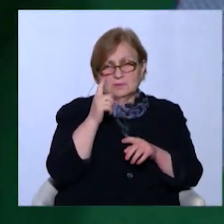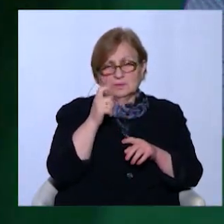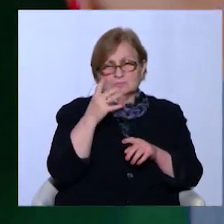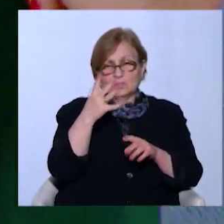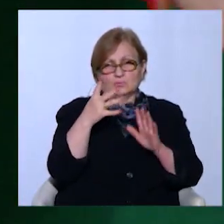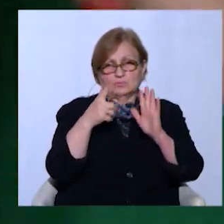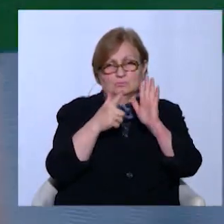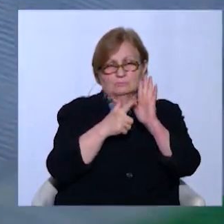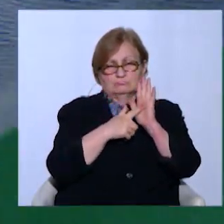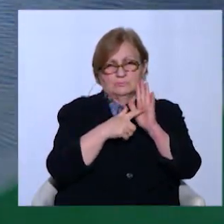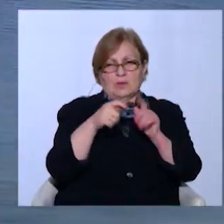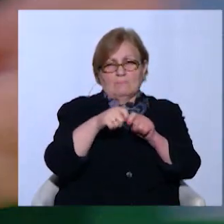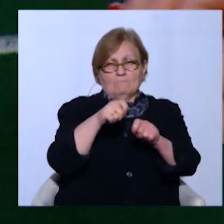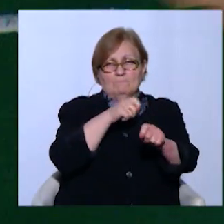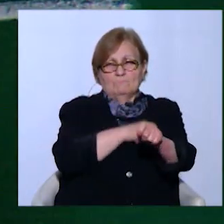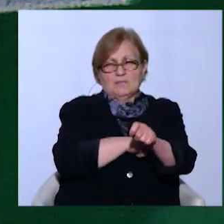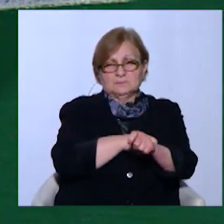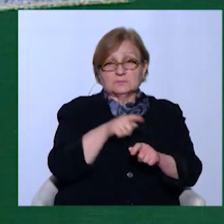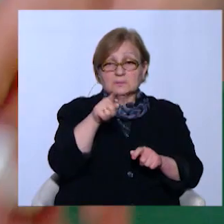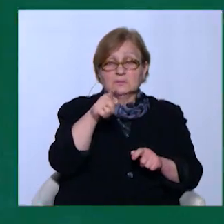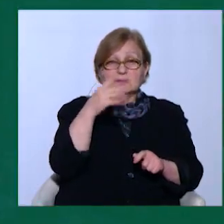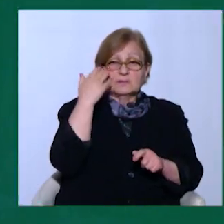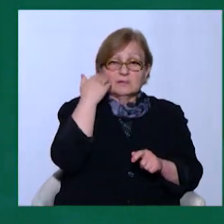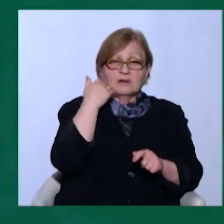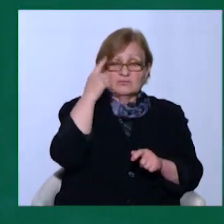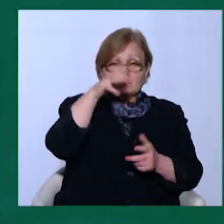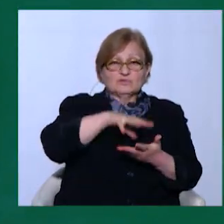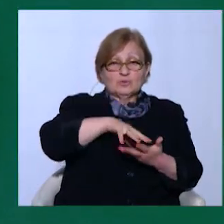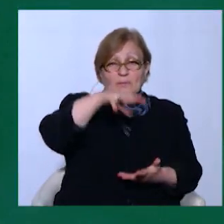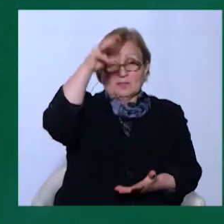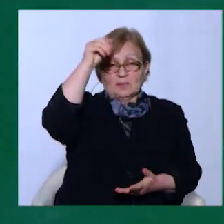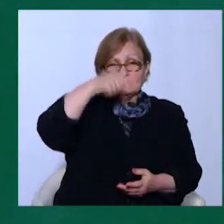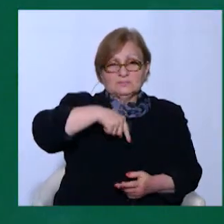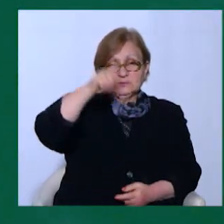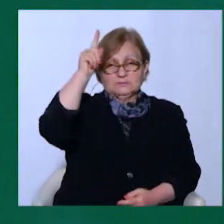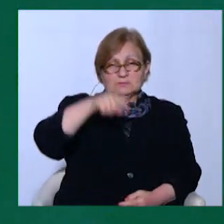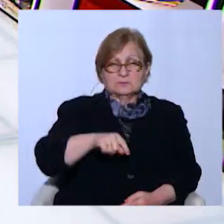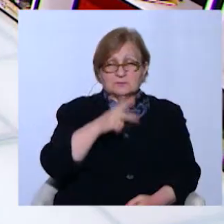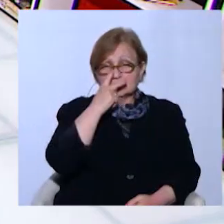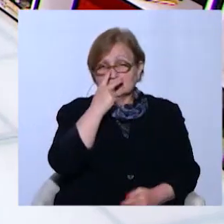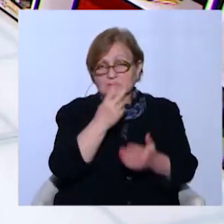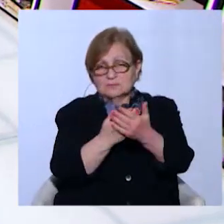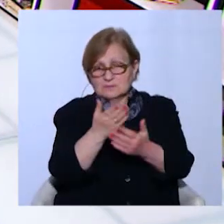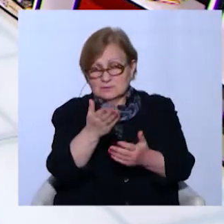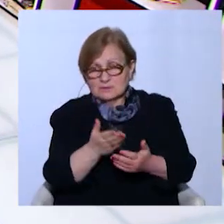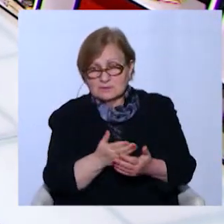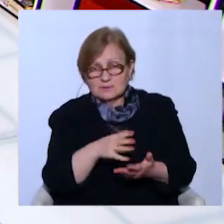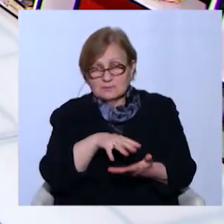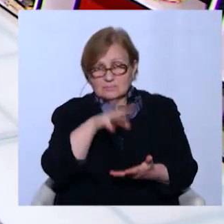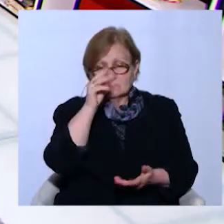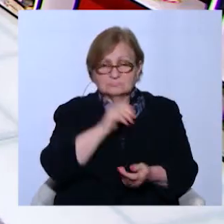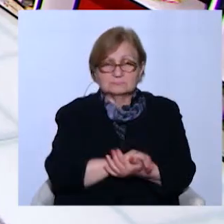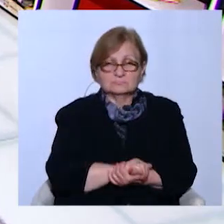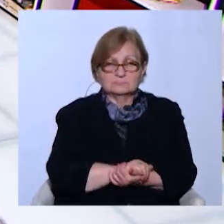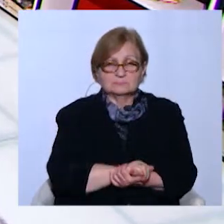157 მეტრი. ეს არის ხეოფსის პირამიდის სიმაღლე. აი ნახეთ, აი აქვე მოცემული არის აი ეს პროპორცია.